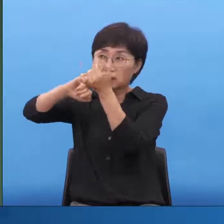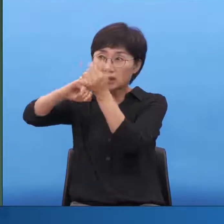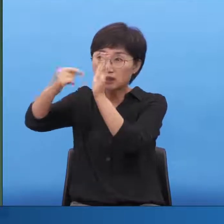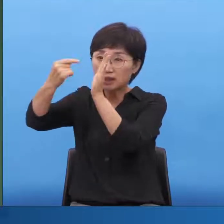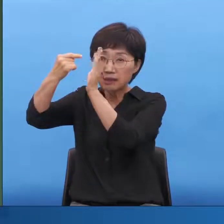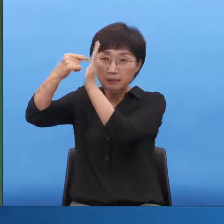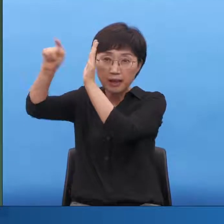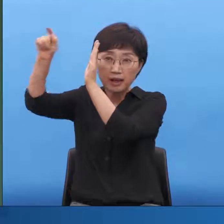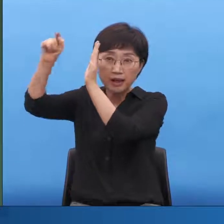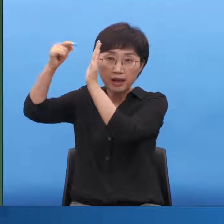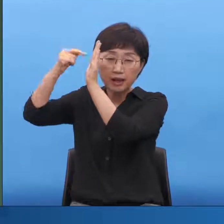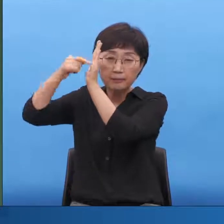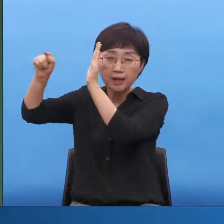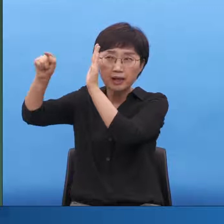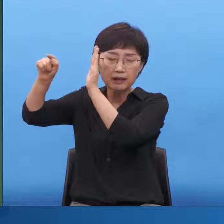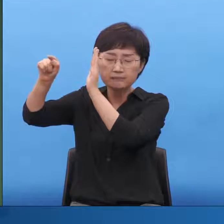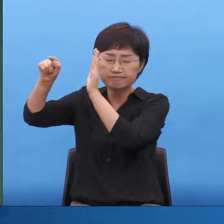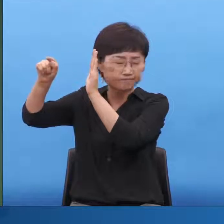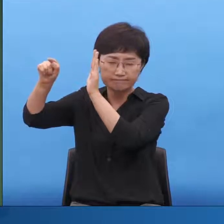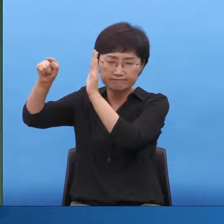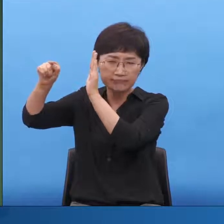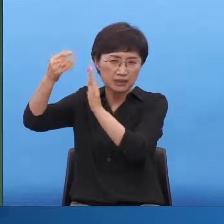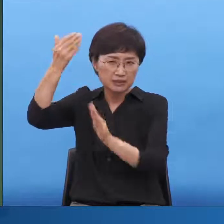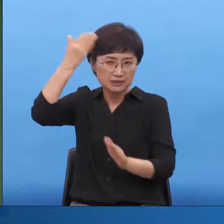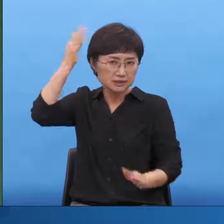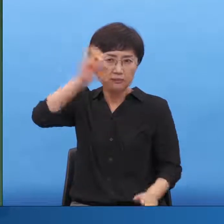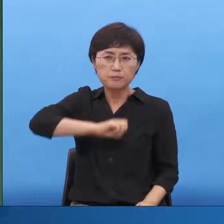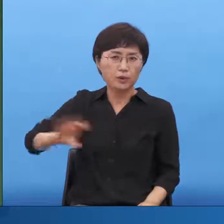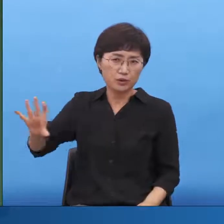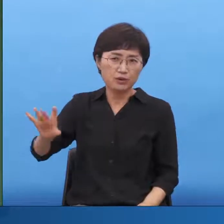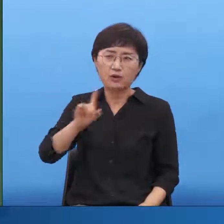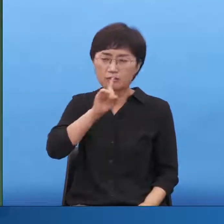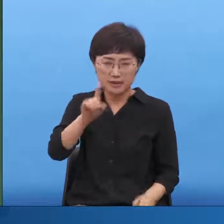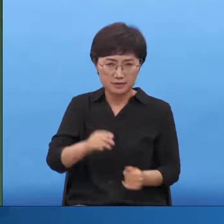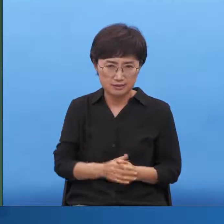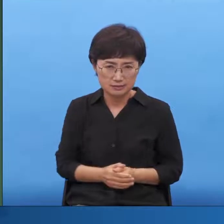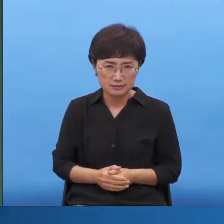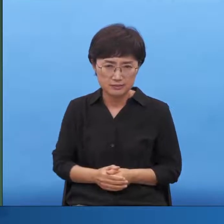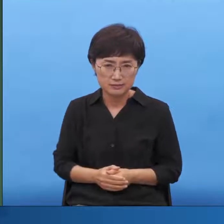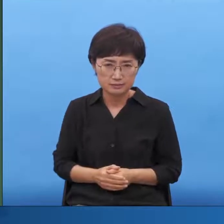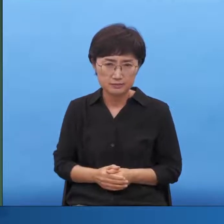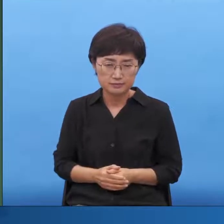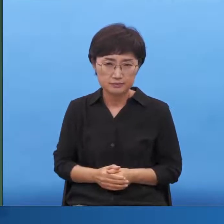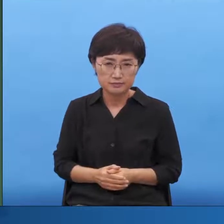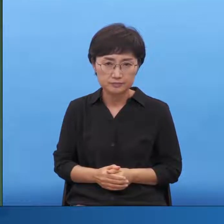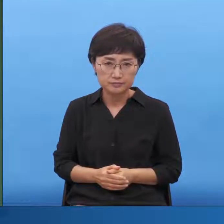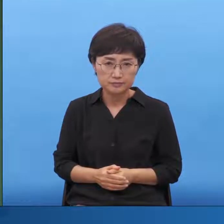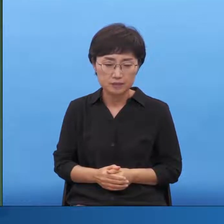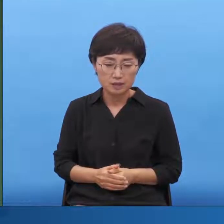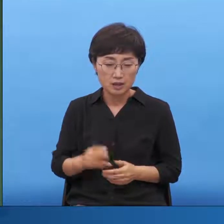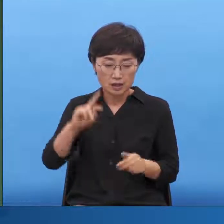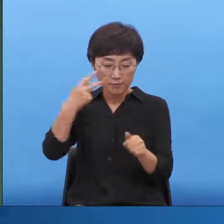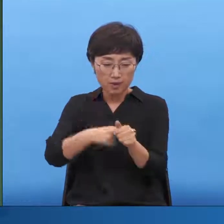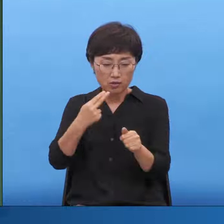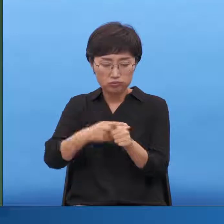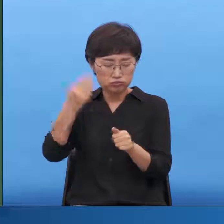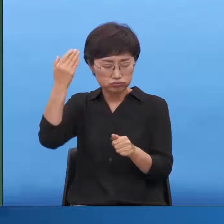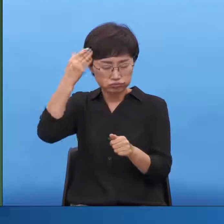福音的,这一切知识当作粪土, 어떤 뭐 무식한 사람 그런 말 하면 안 되지만 배운 사람이 해설해. 그거 다 배설물로 여긴다. 해로 여긴다 그랬어요.